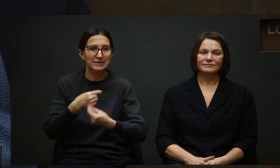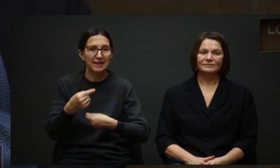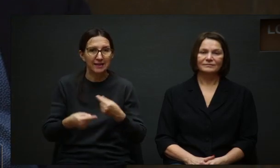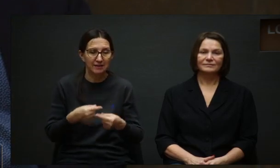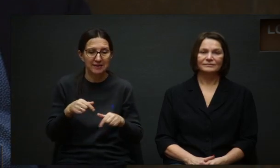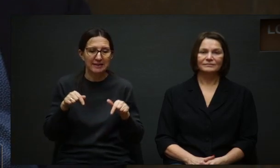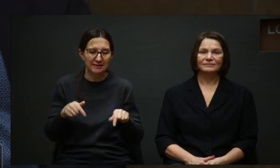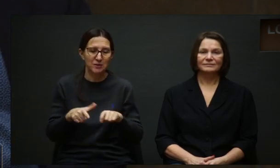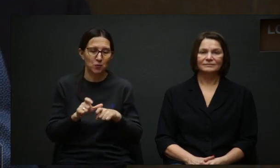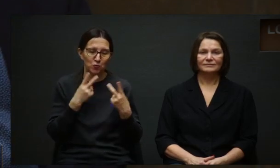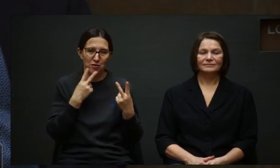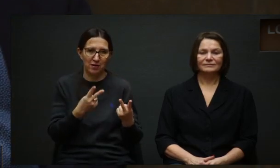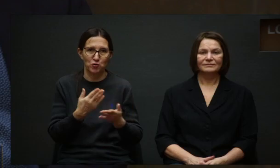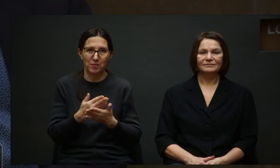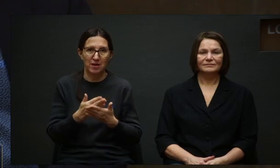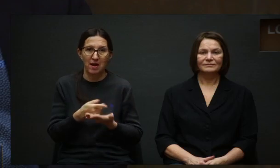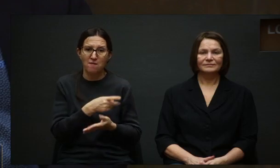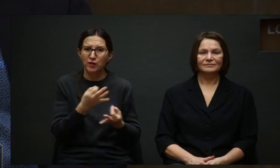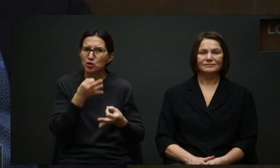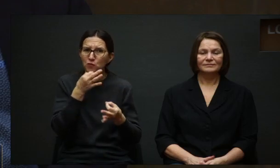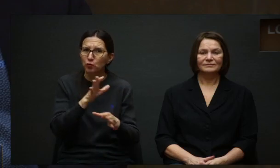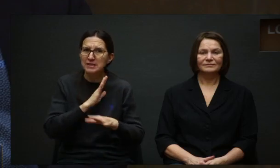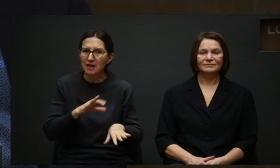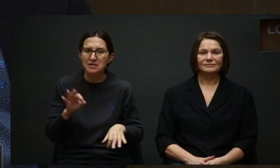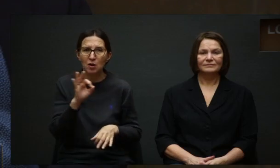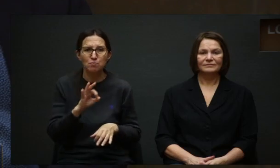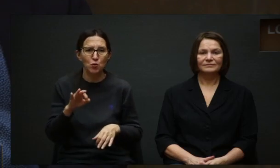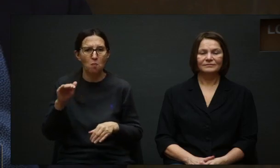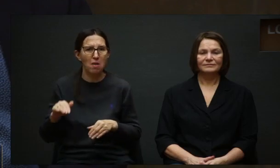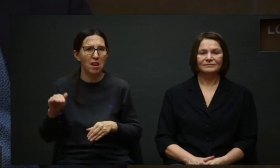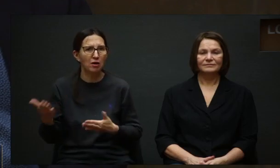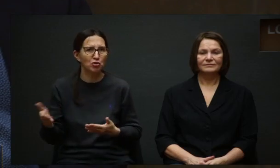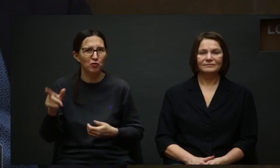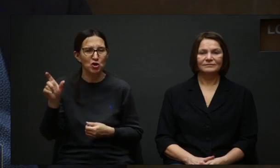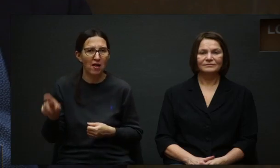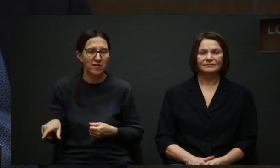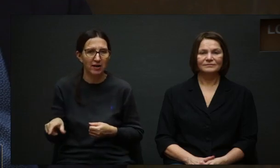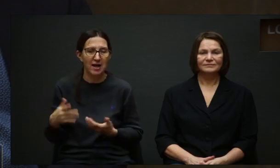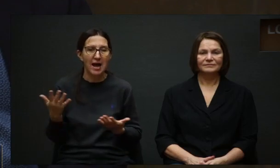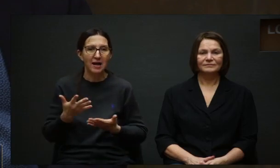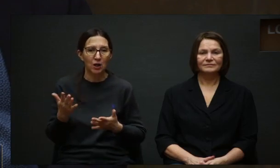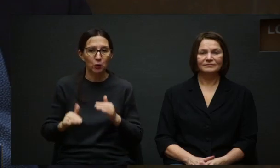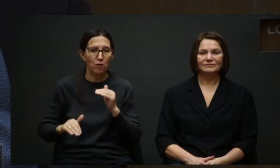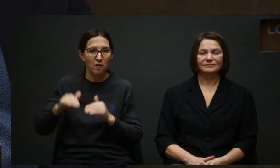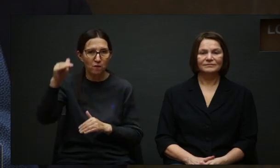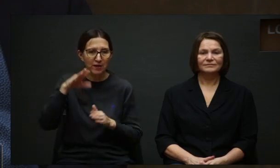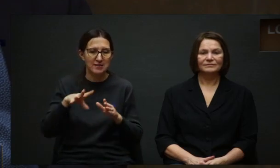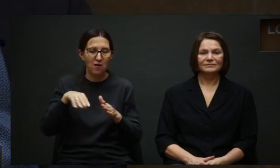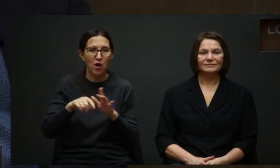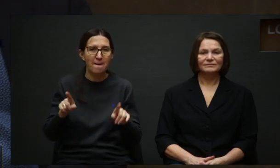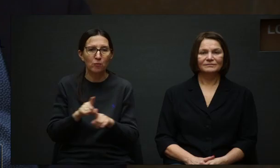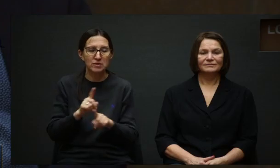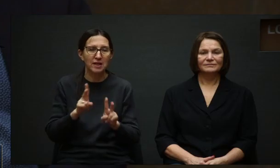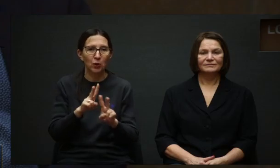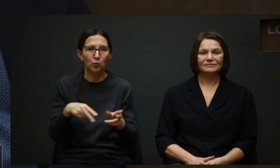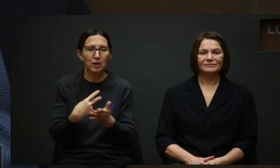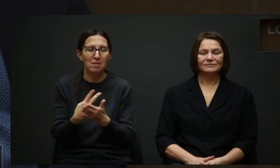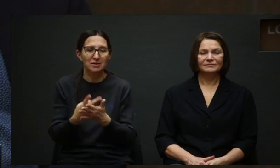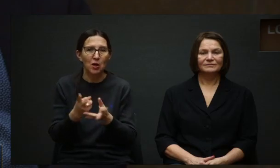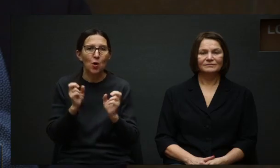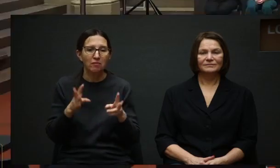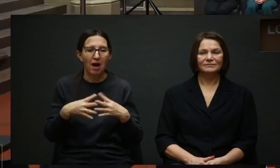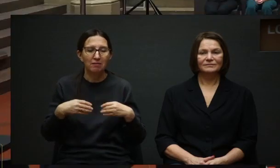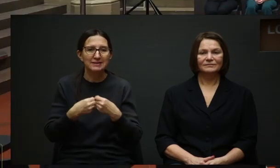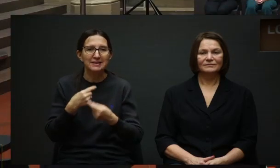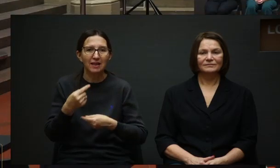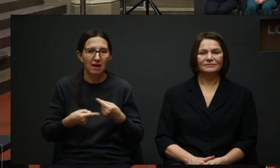очень хорошо представлена. Вы ничего не сказали про младшего человека, который вырос в музее, который демонстрирует, как